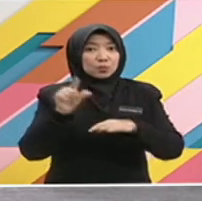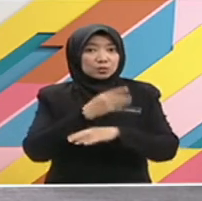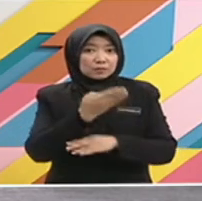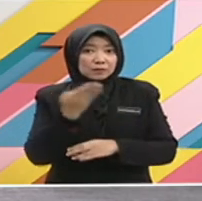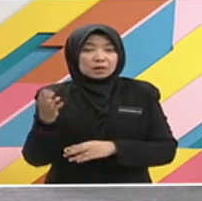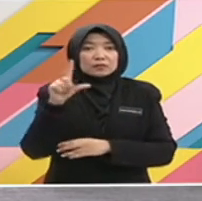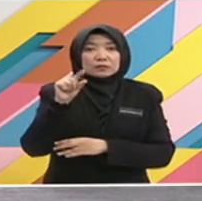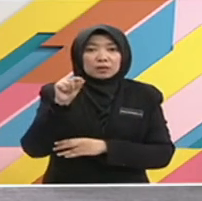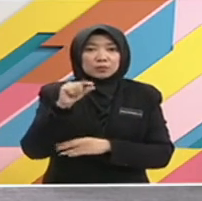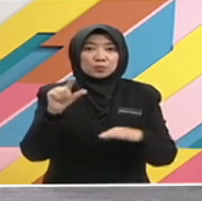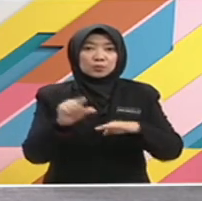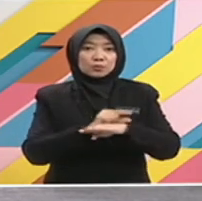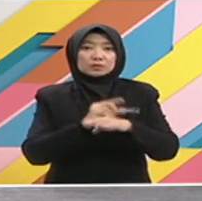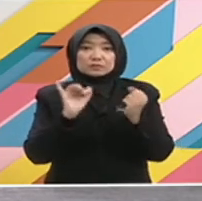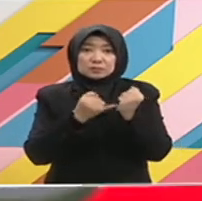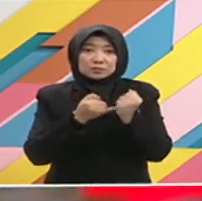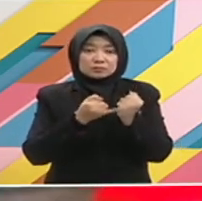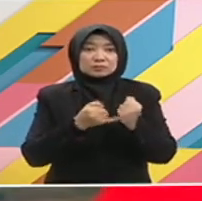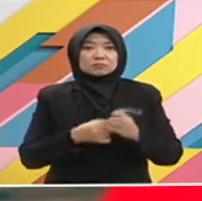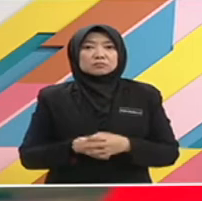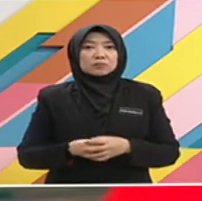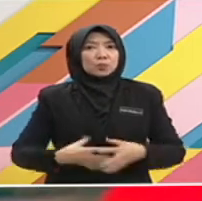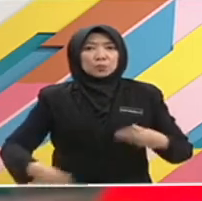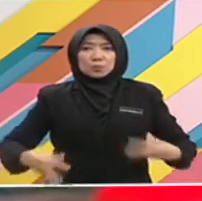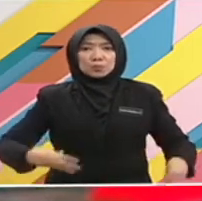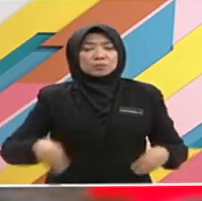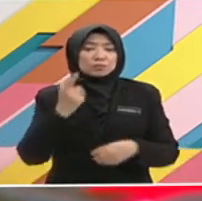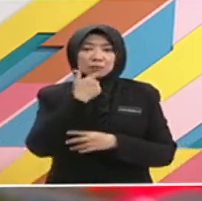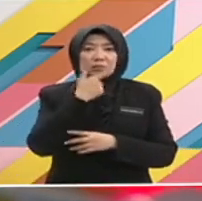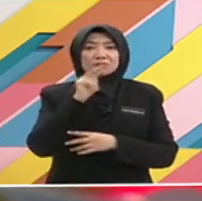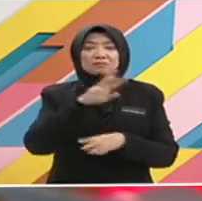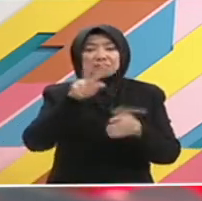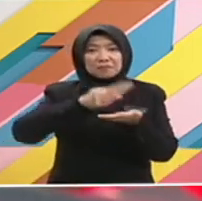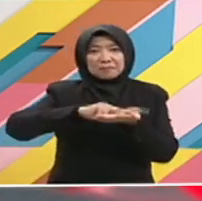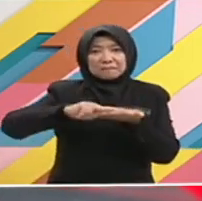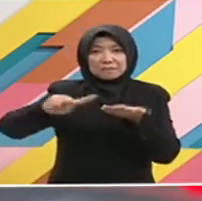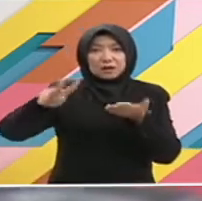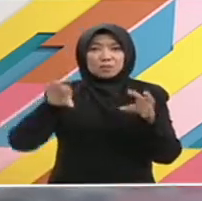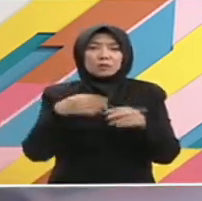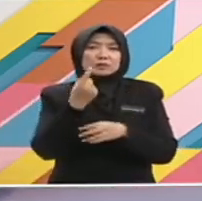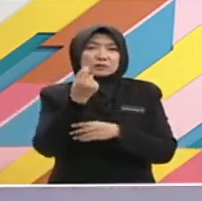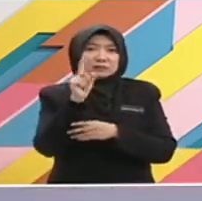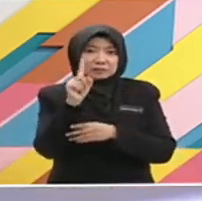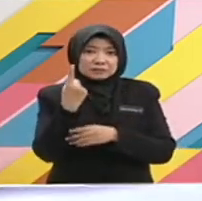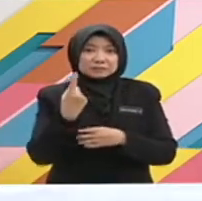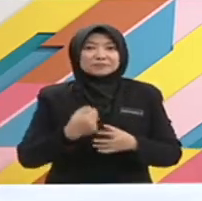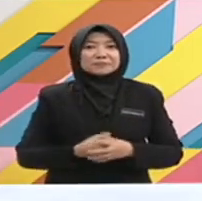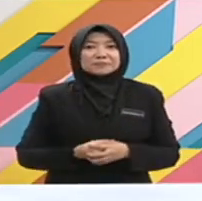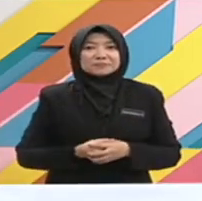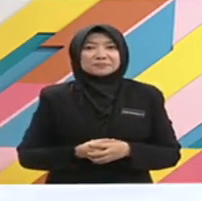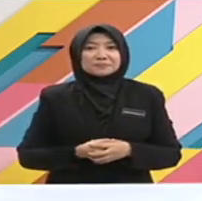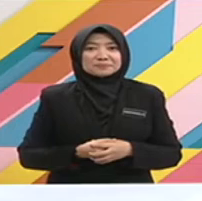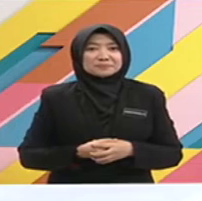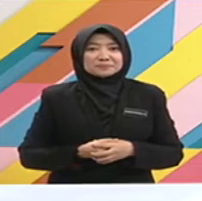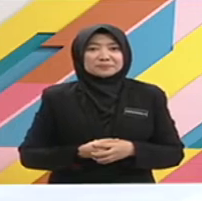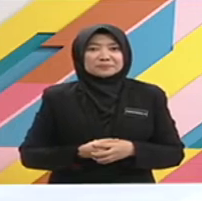Kalau boleh berjimat menggunakan bahan. Ya. Kalau banyak sangat gam nanti tak kemas pula ya cikgu. Okey, saya akan saya dah